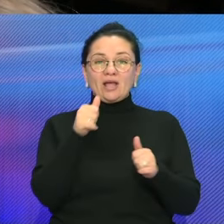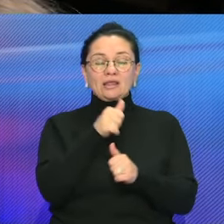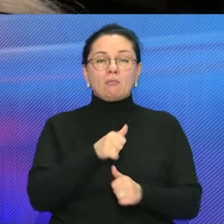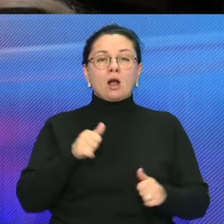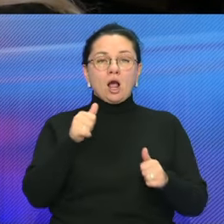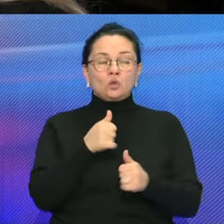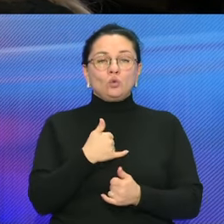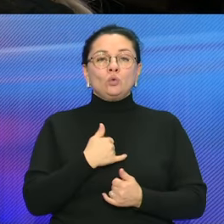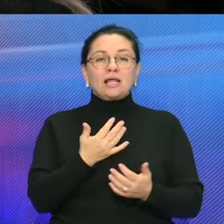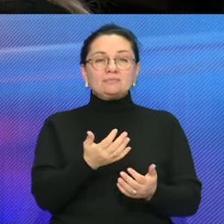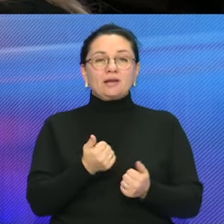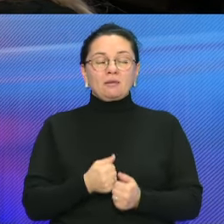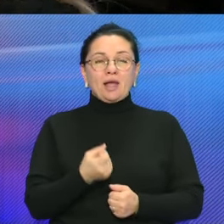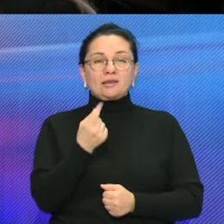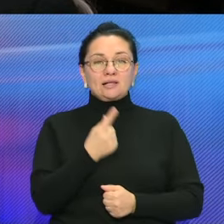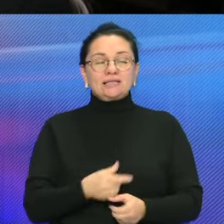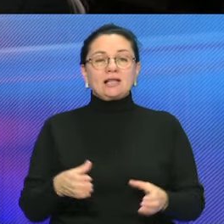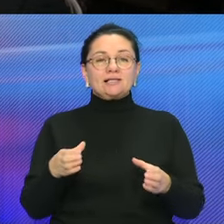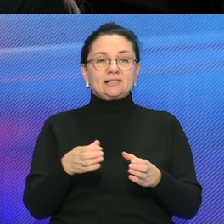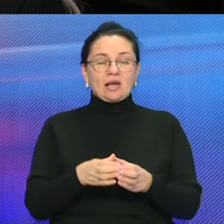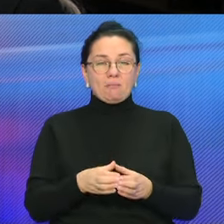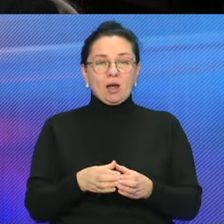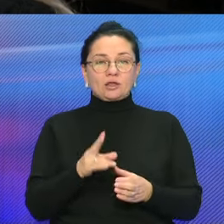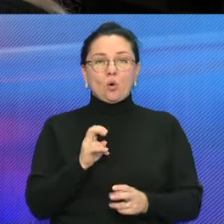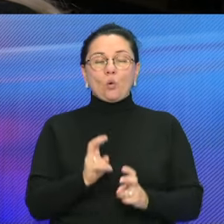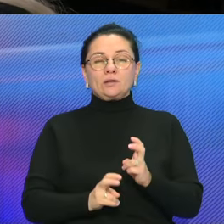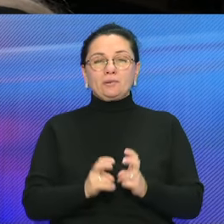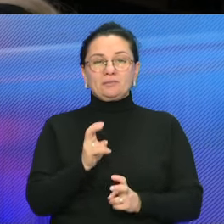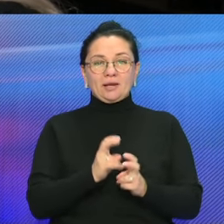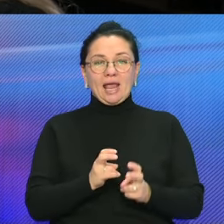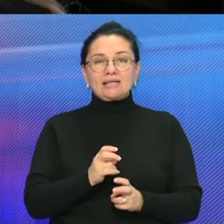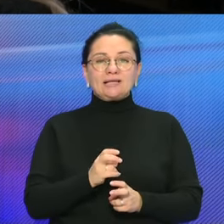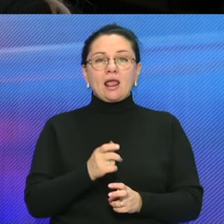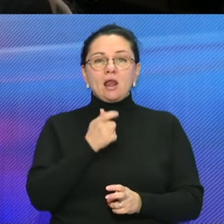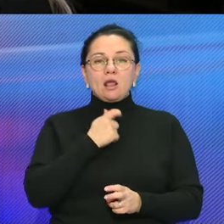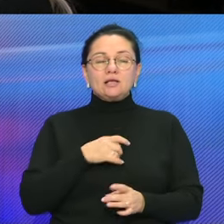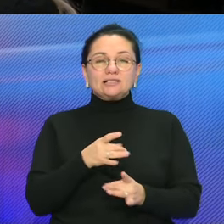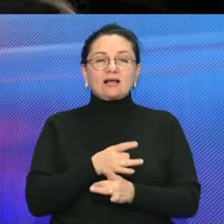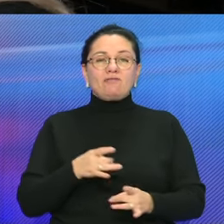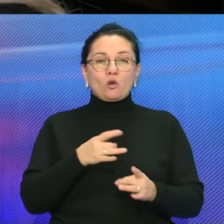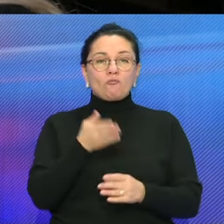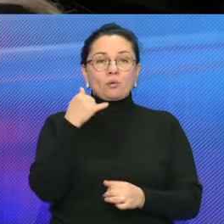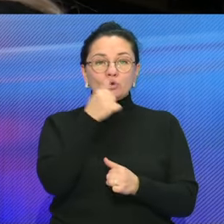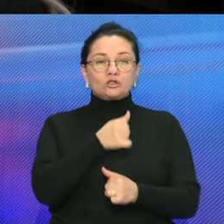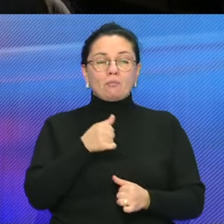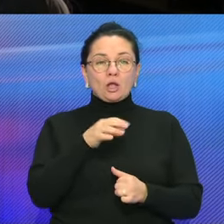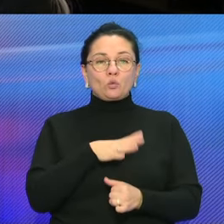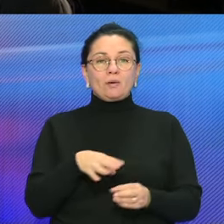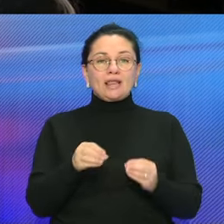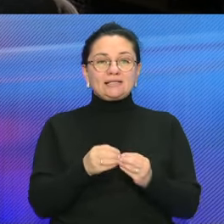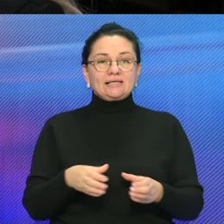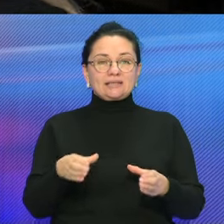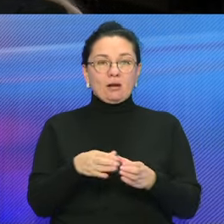нас принимает 11 команд от предприятий Ленинского района. В прошлом году у нас было 10 команд принимало,